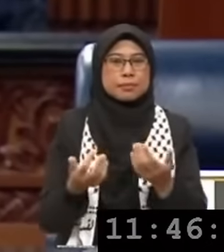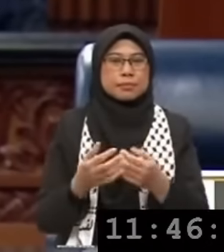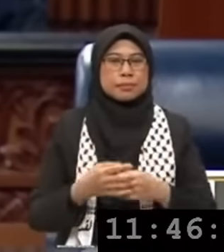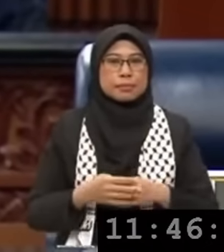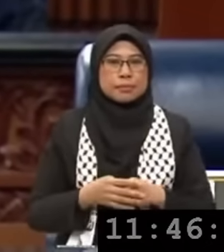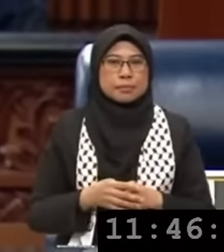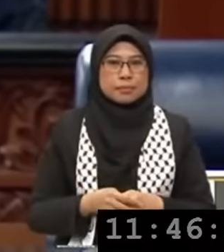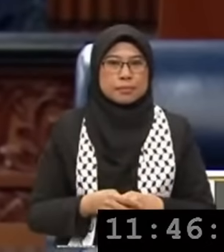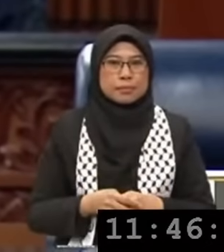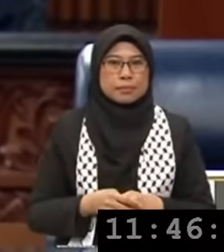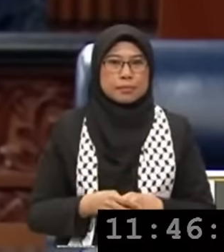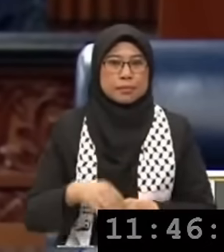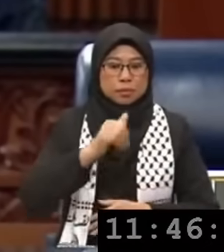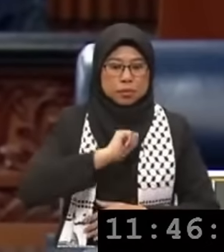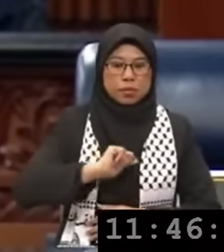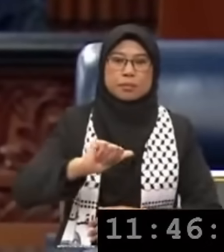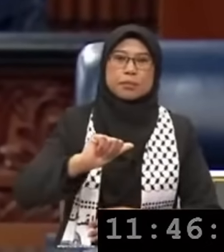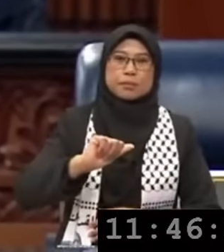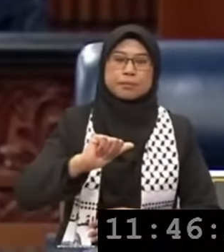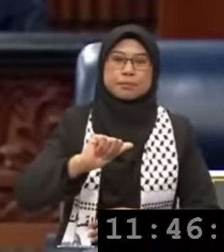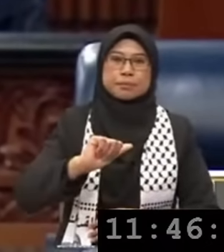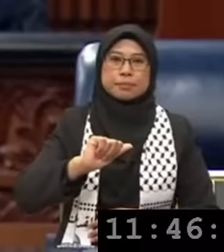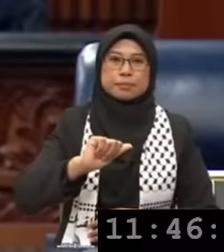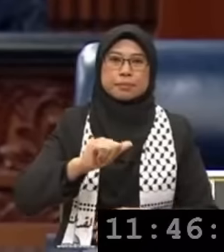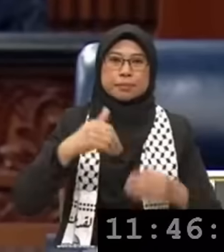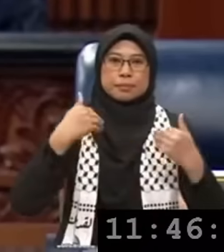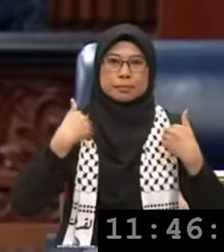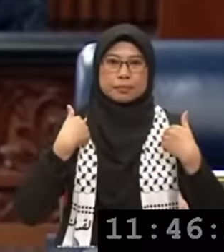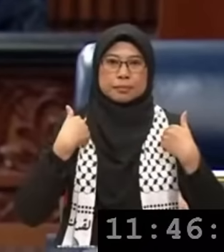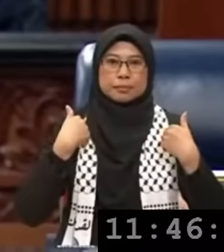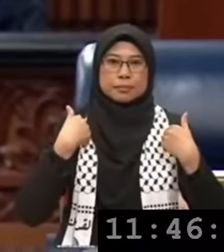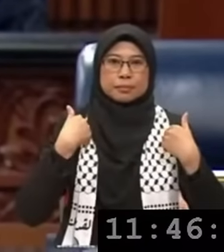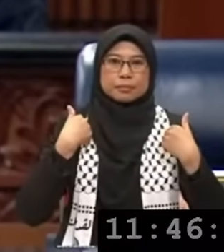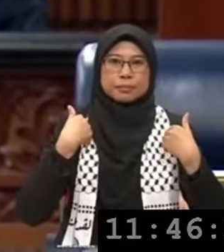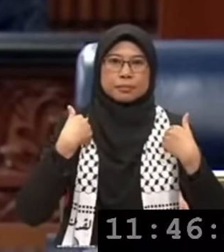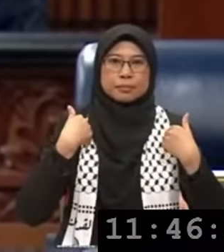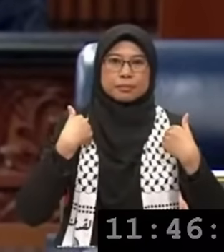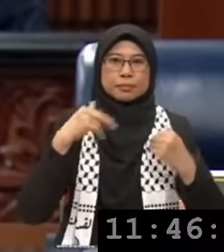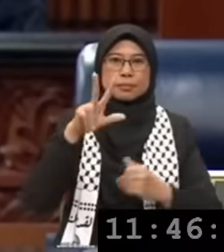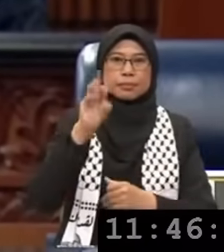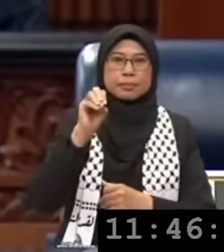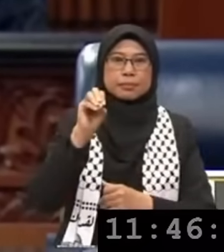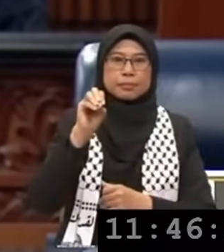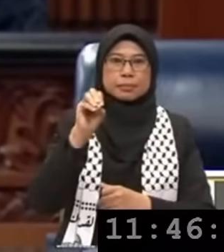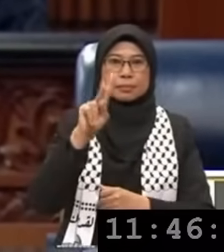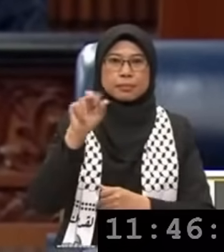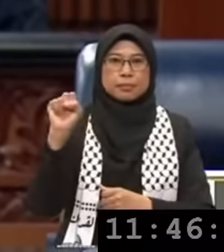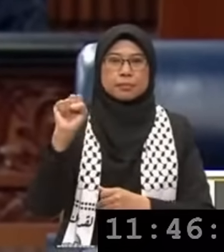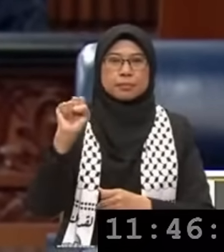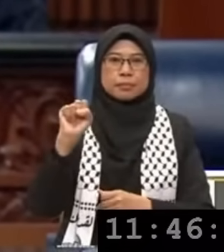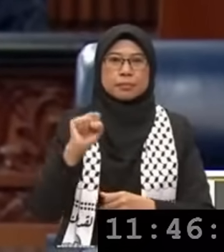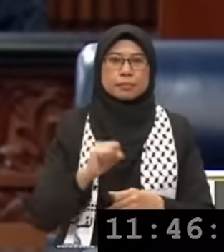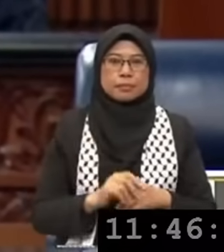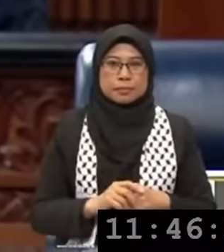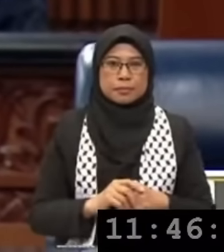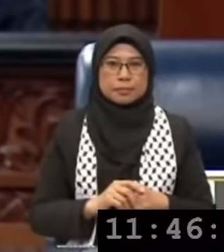isu isu agama ini ee terdapat ee 30 kes dan satu lagi